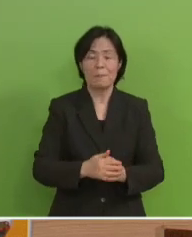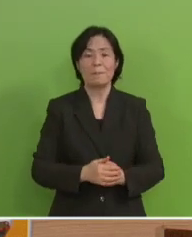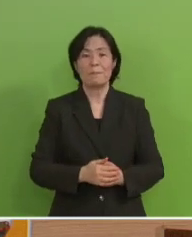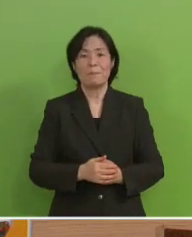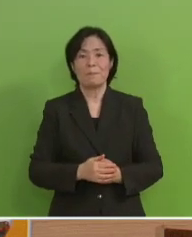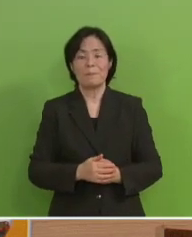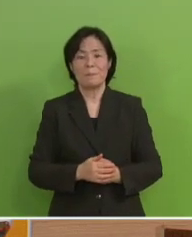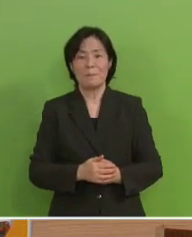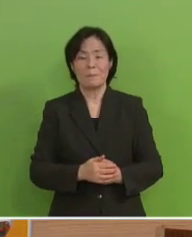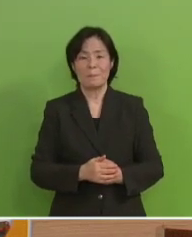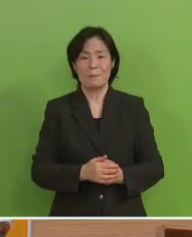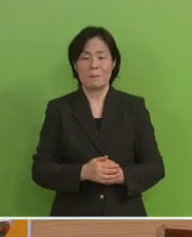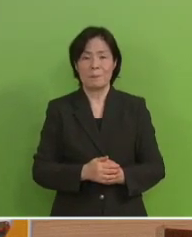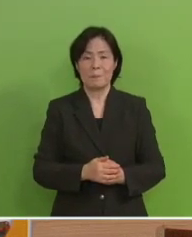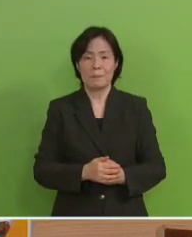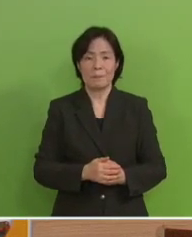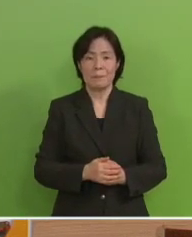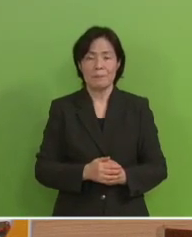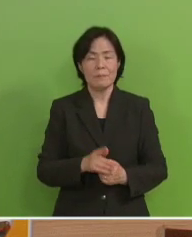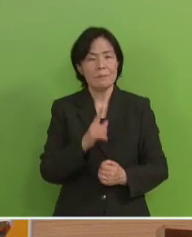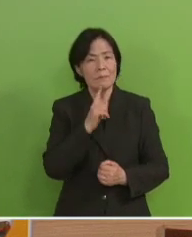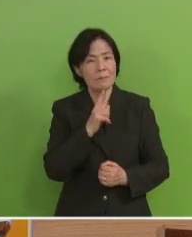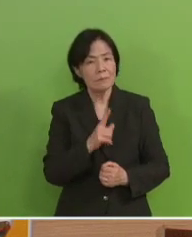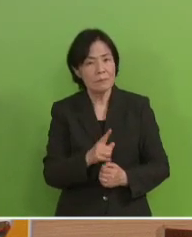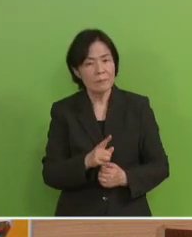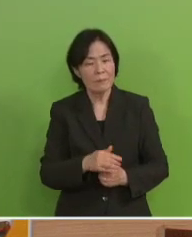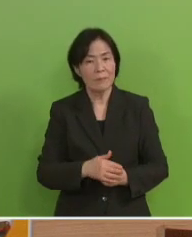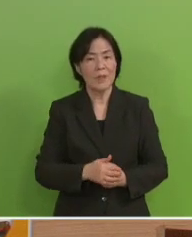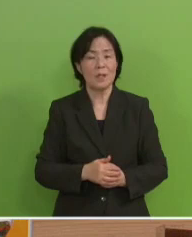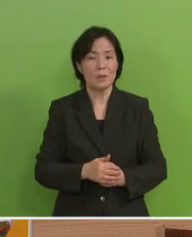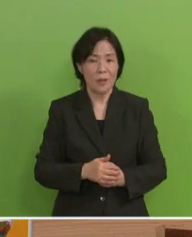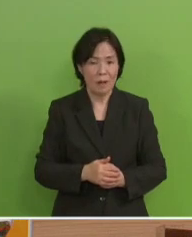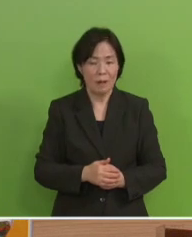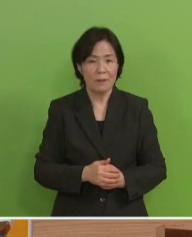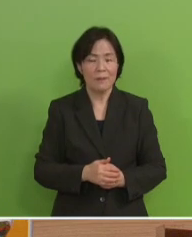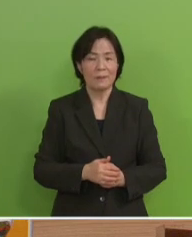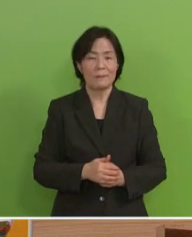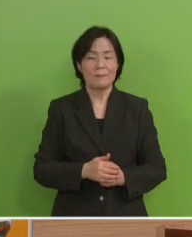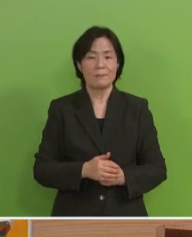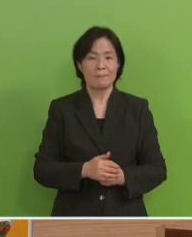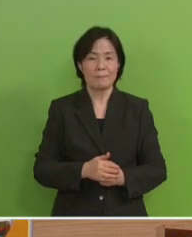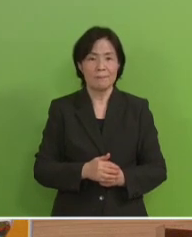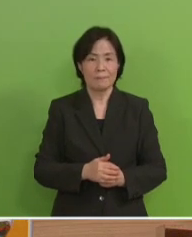まああの何ですかねこういうんん